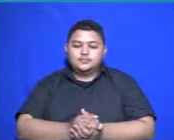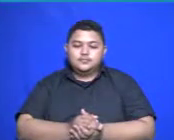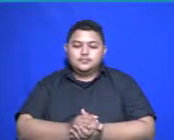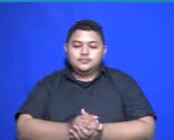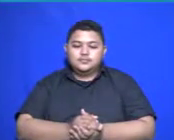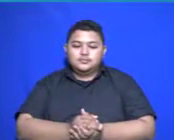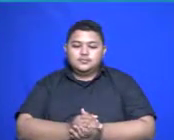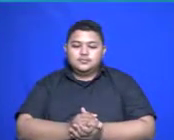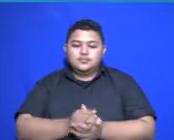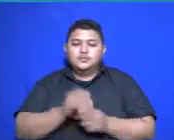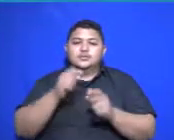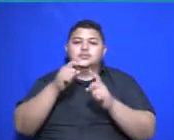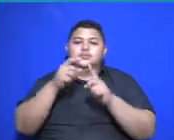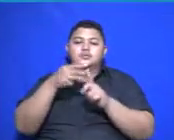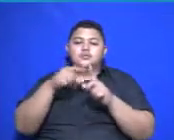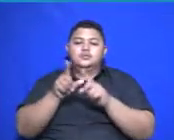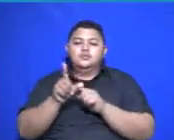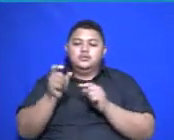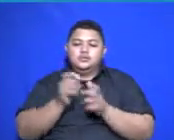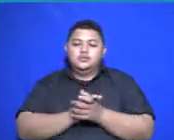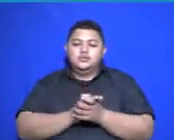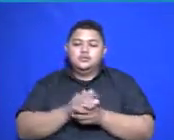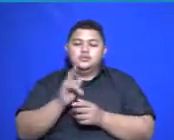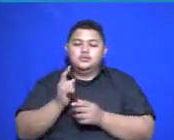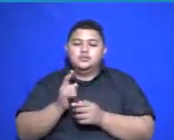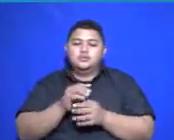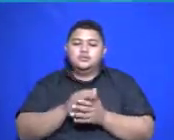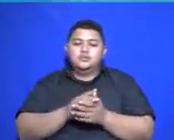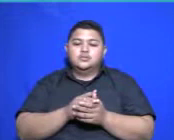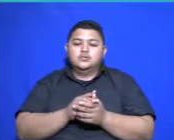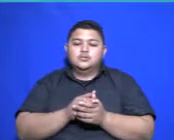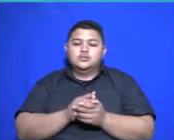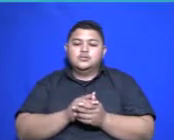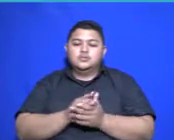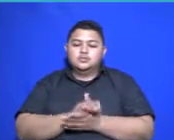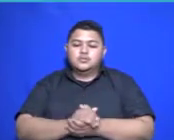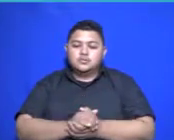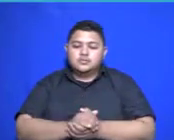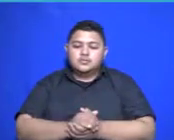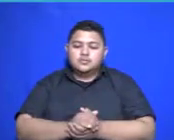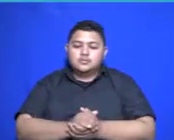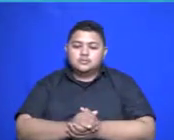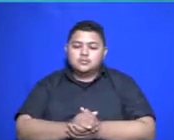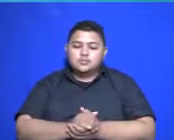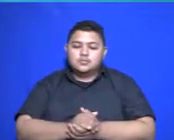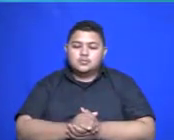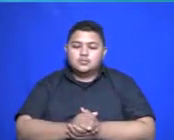Mas Bayu, jadi kalau mengenai kur, saya sudah sampaikan tadi